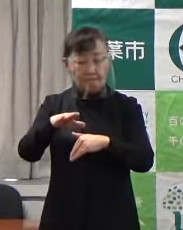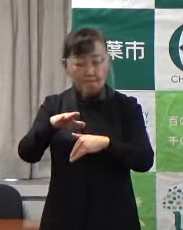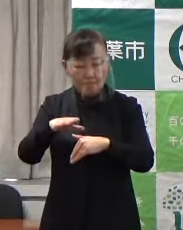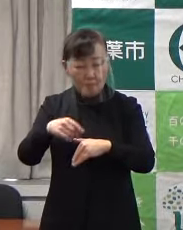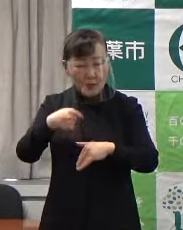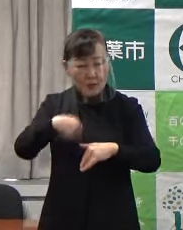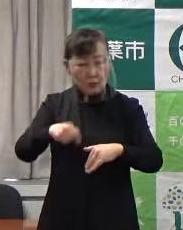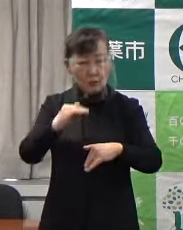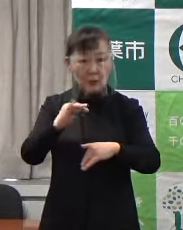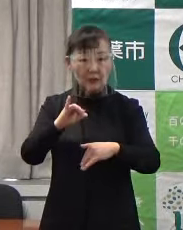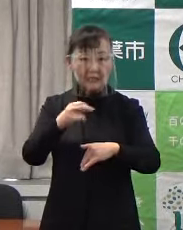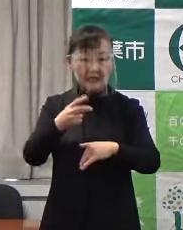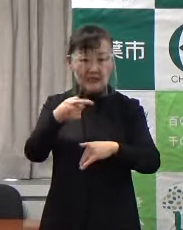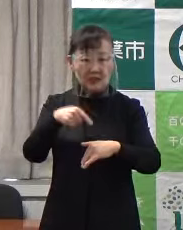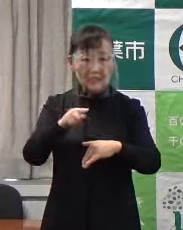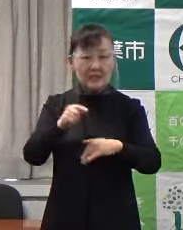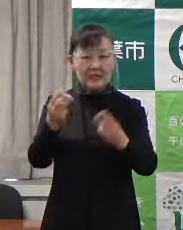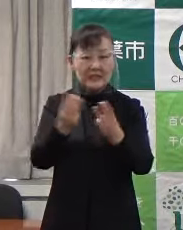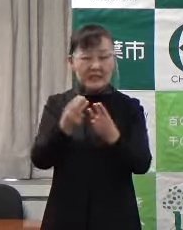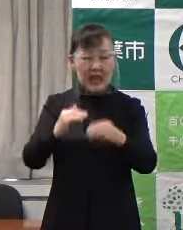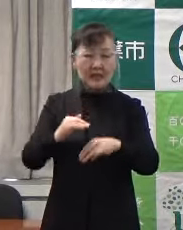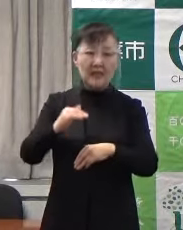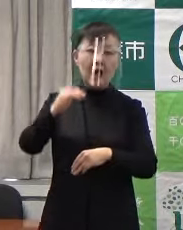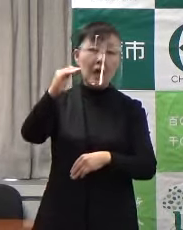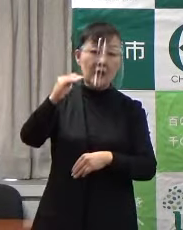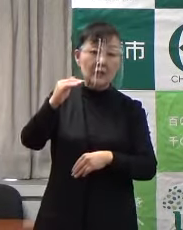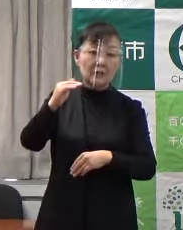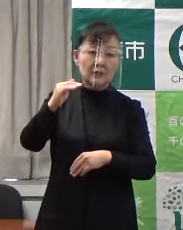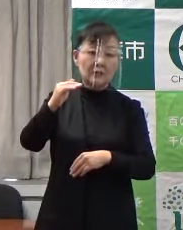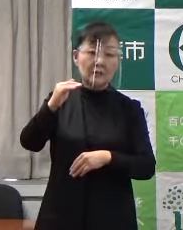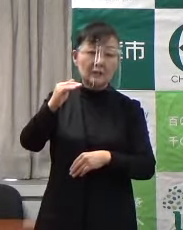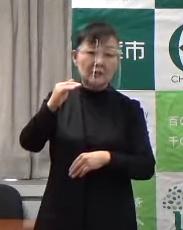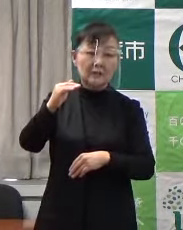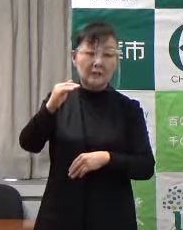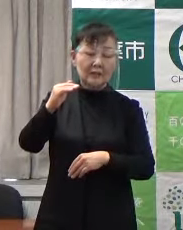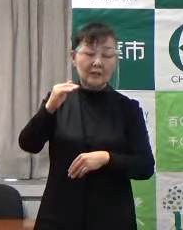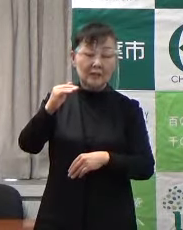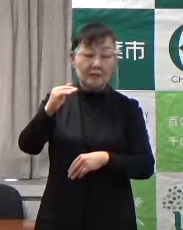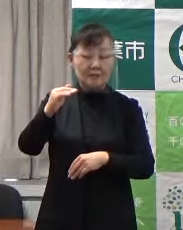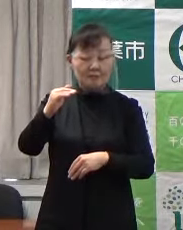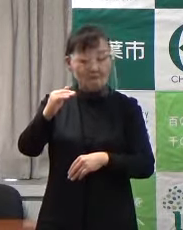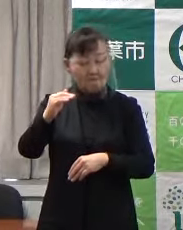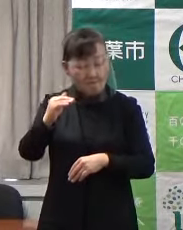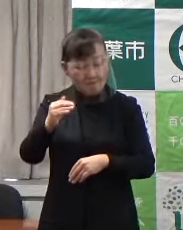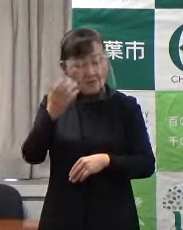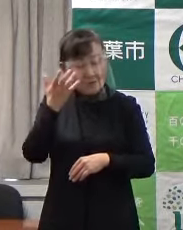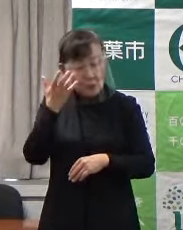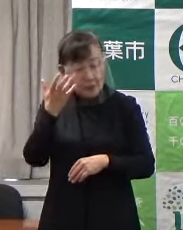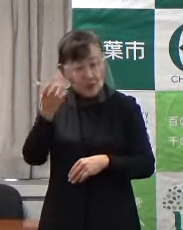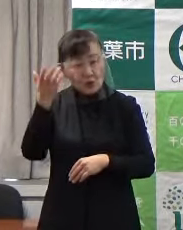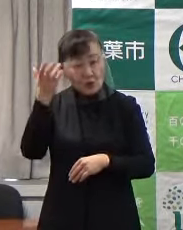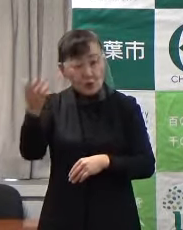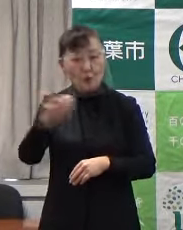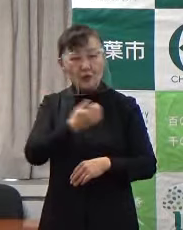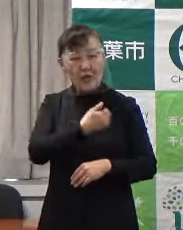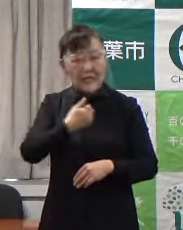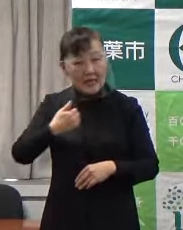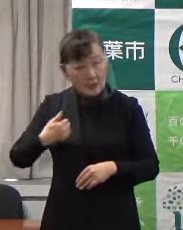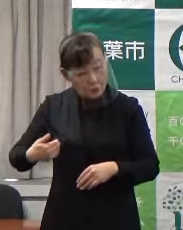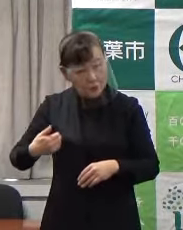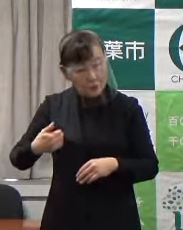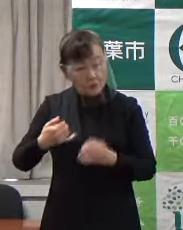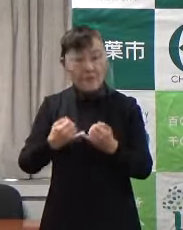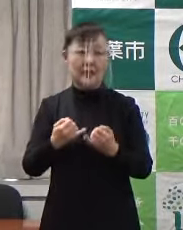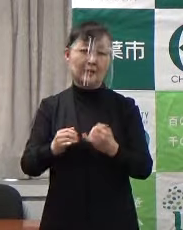尿中コチニン値が高い傾向にあると推測できるみたいな感